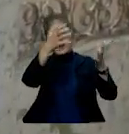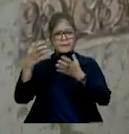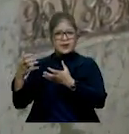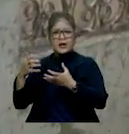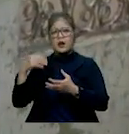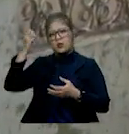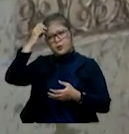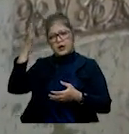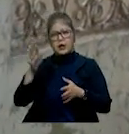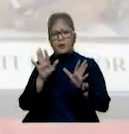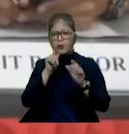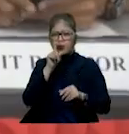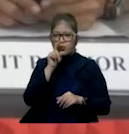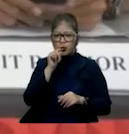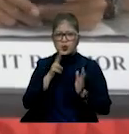itu ke dalam rumah.